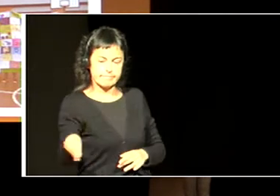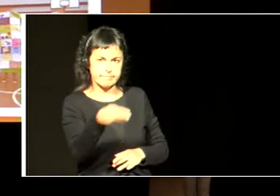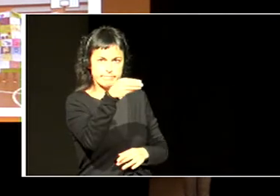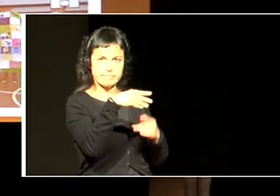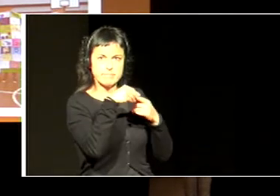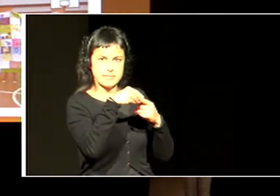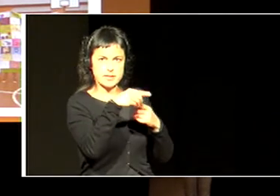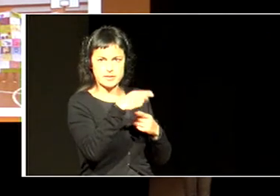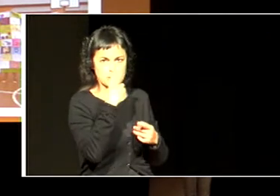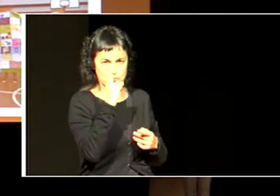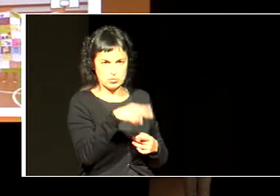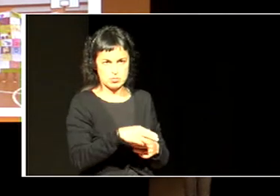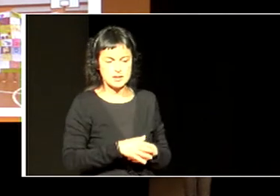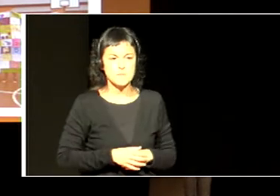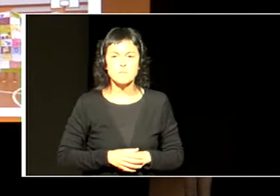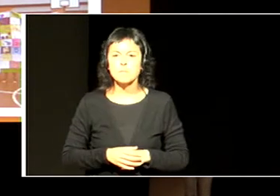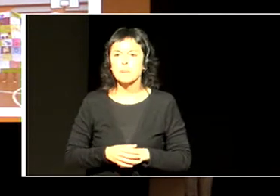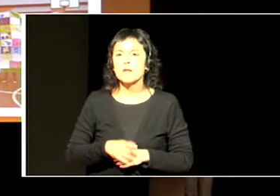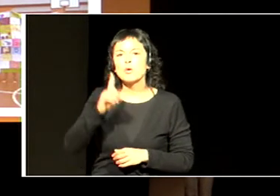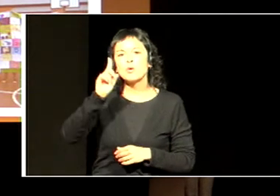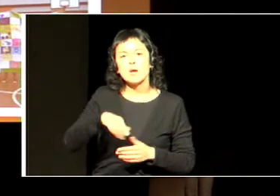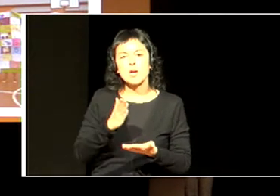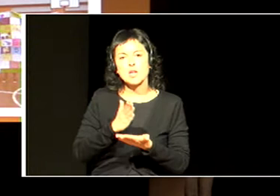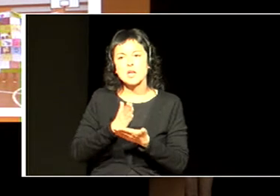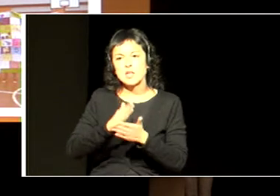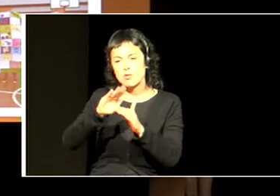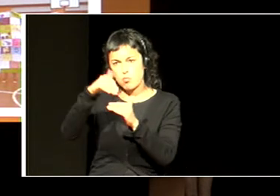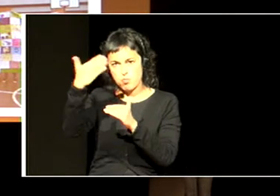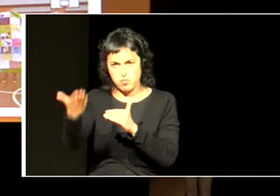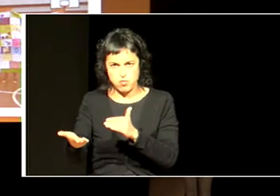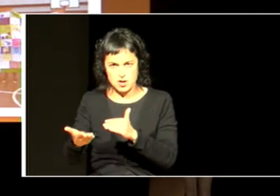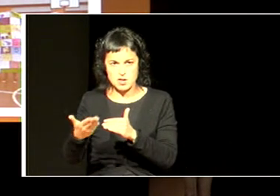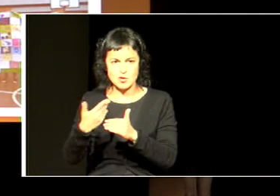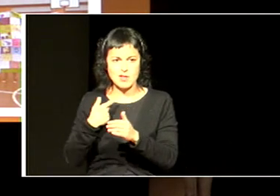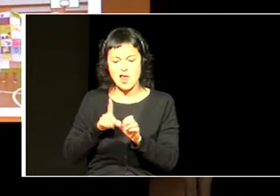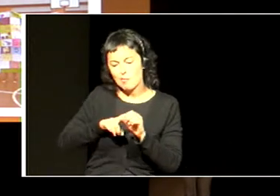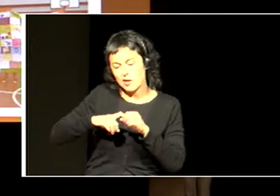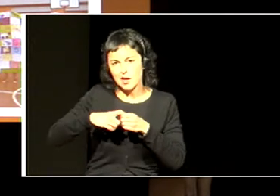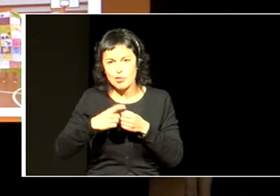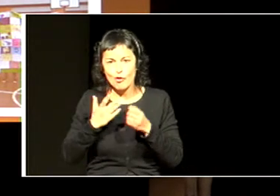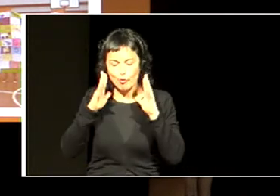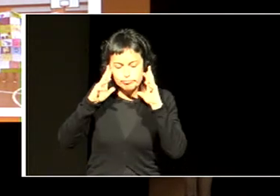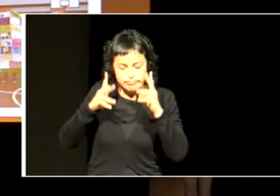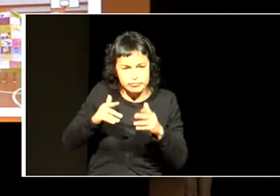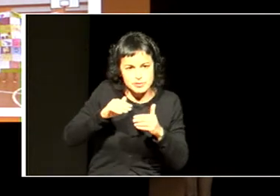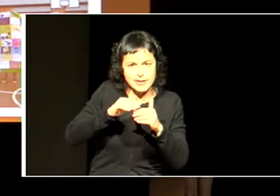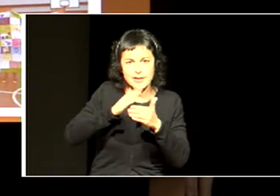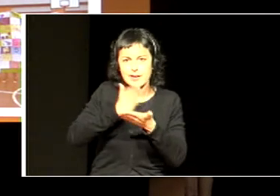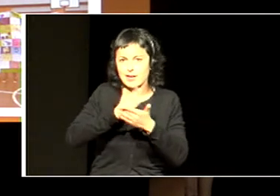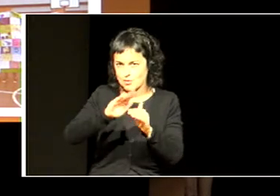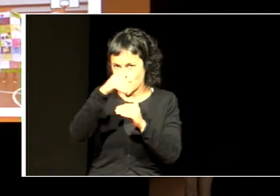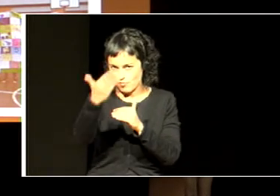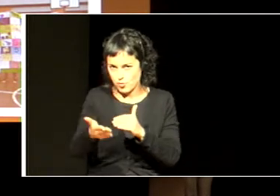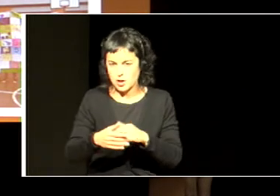gero, gelatik kanpo ere, osea, implikazio, zeharkako implikazioa, ba, gelatik kanpo, burutzen